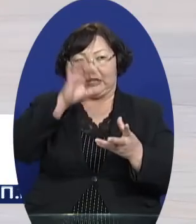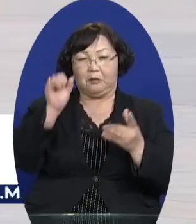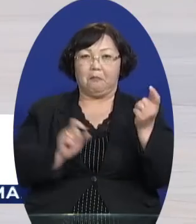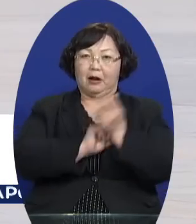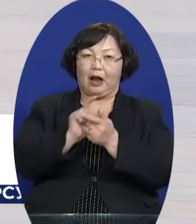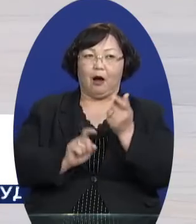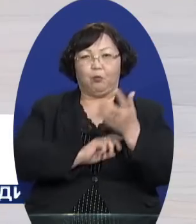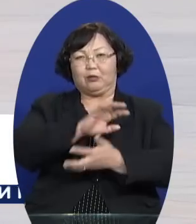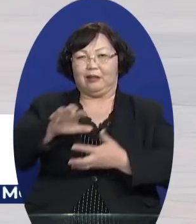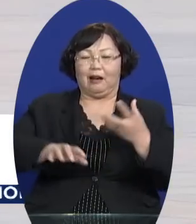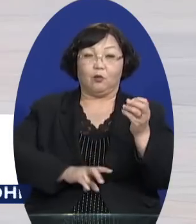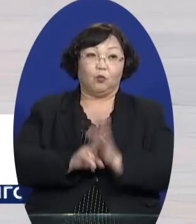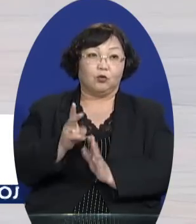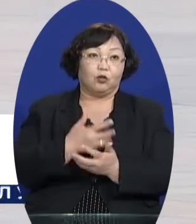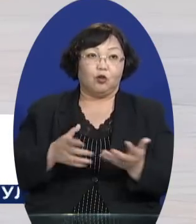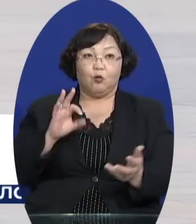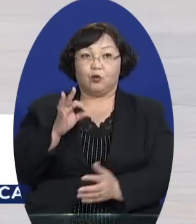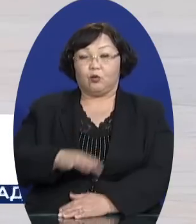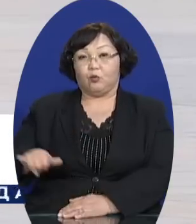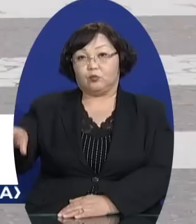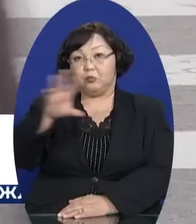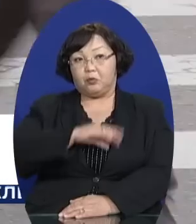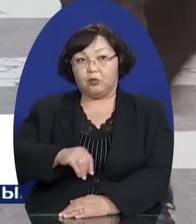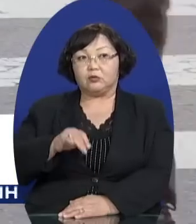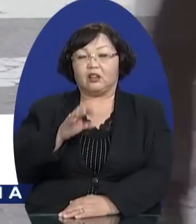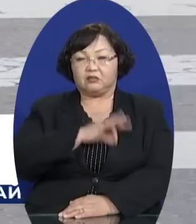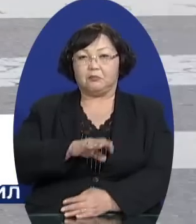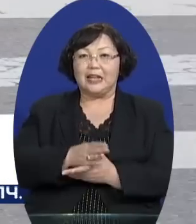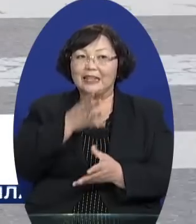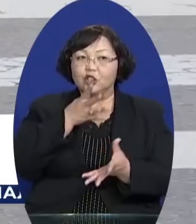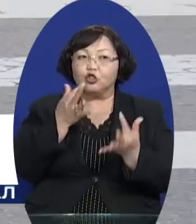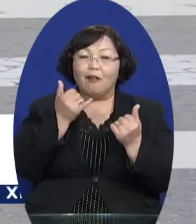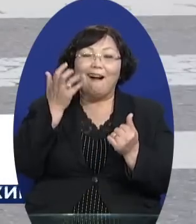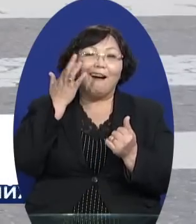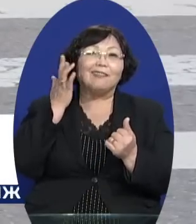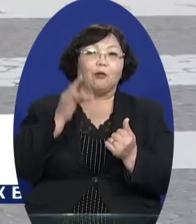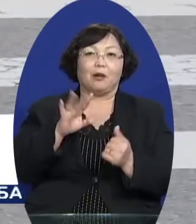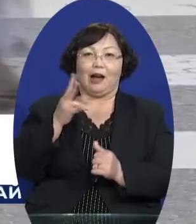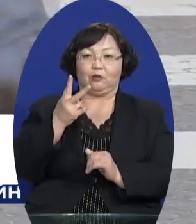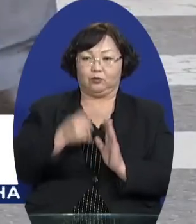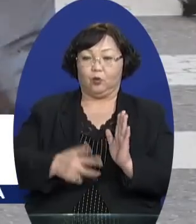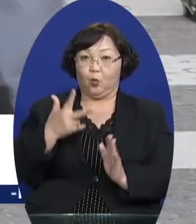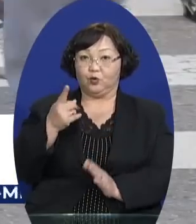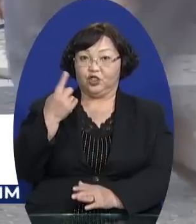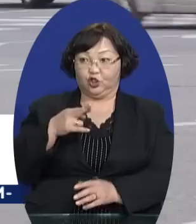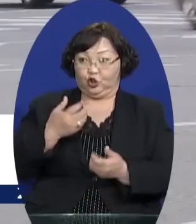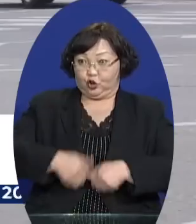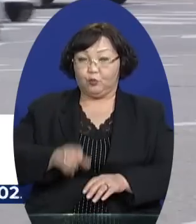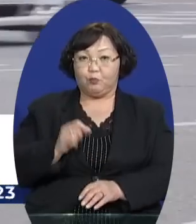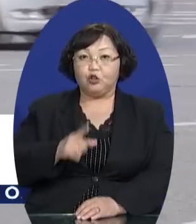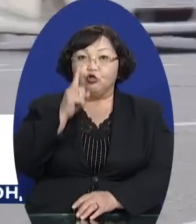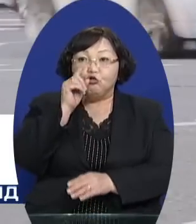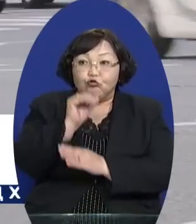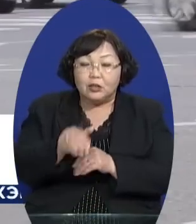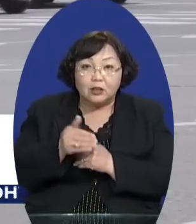үүсэх тохиолдол их гардаг байна. Өмнө солонгосчуудын өргөнөөр хэрэглэж ирсэн нас тоолох аргачлалаар бол 12 сарын 31-нд төрсөн хүүхэд ганцхан хоногийн